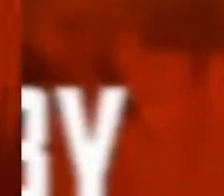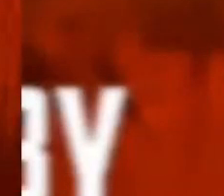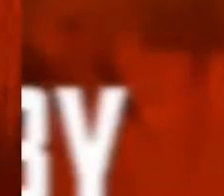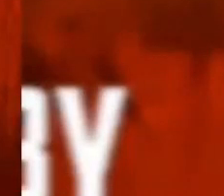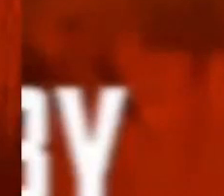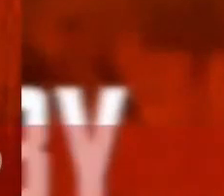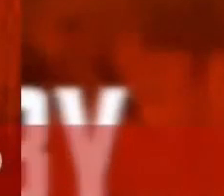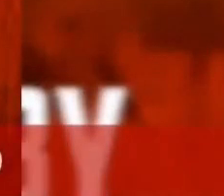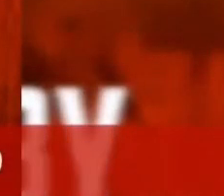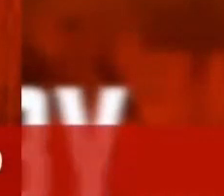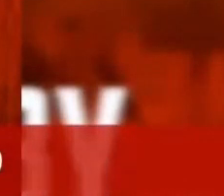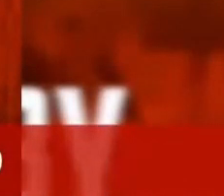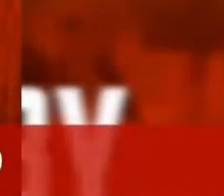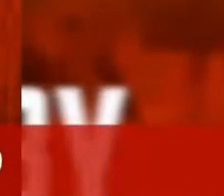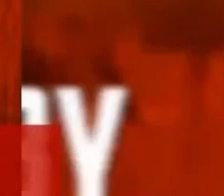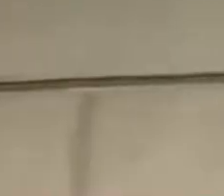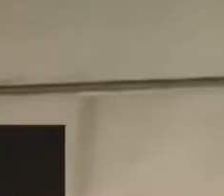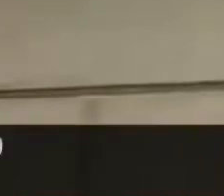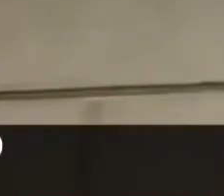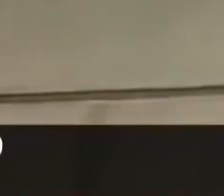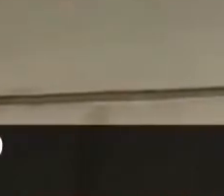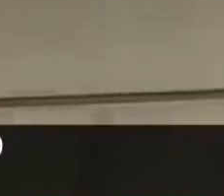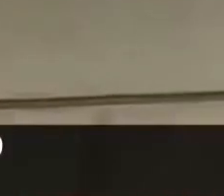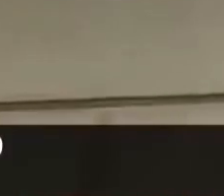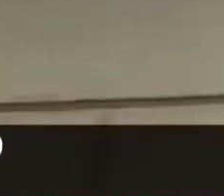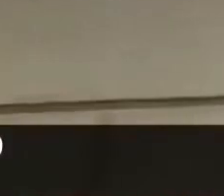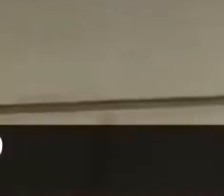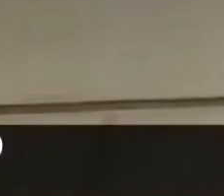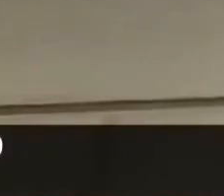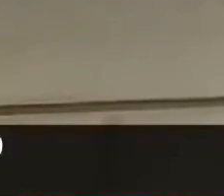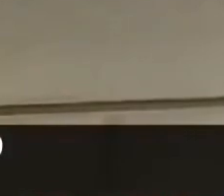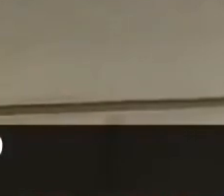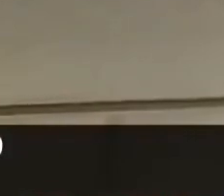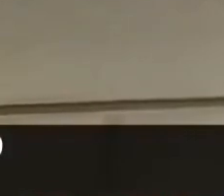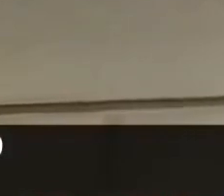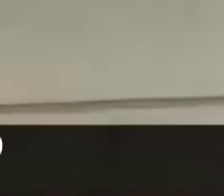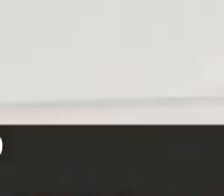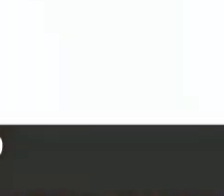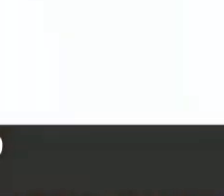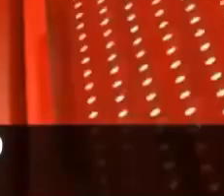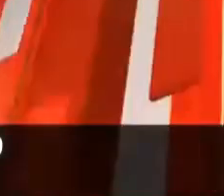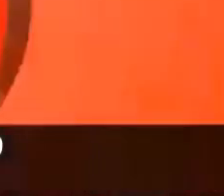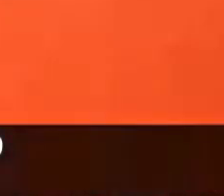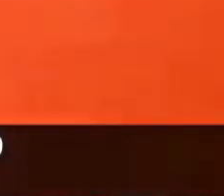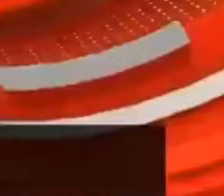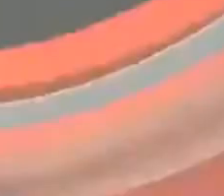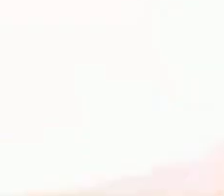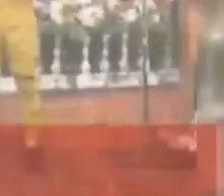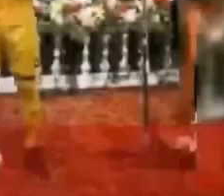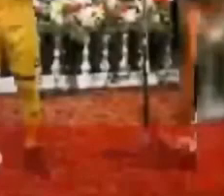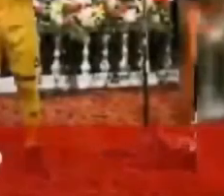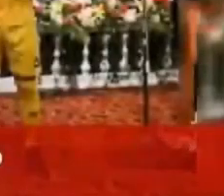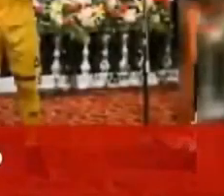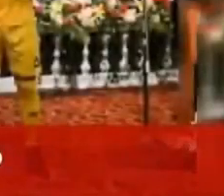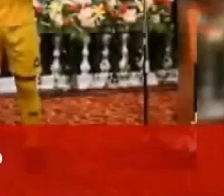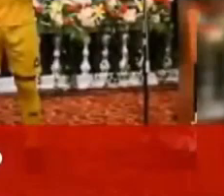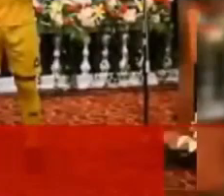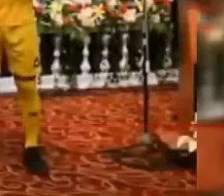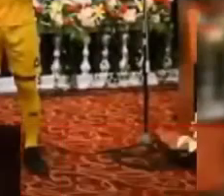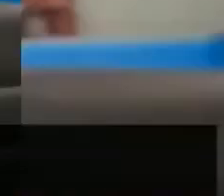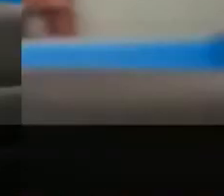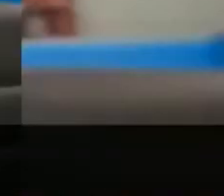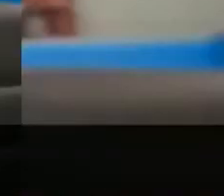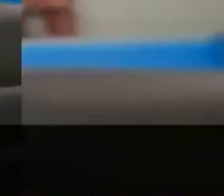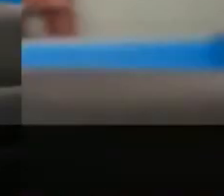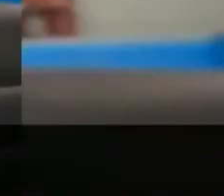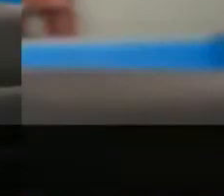lebih launched in pembiayaan ramai isi tabung kobisonta pemain